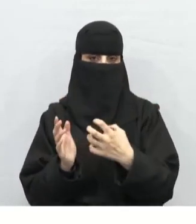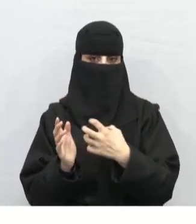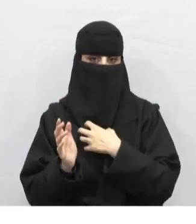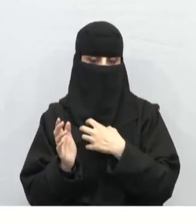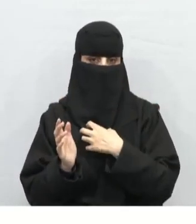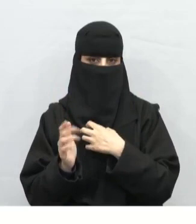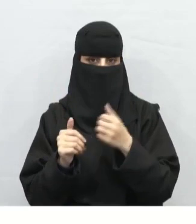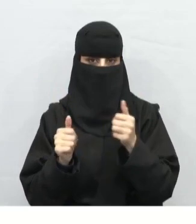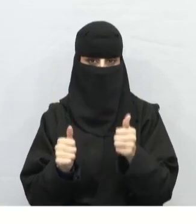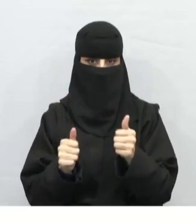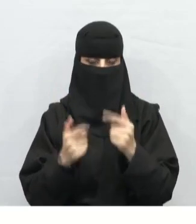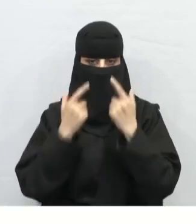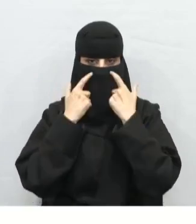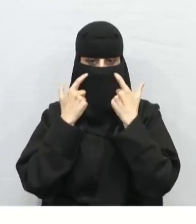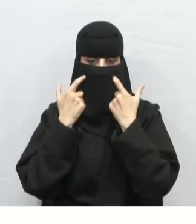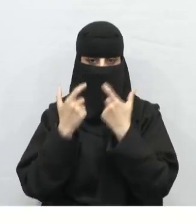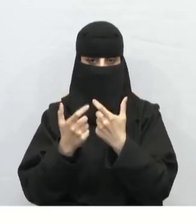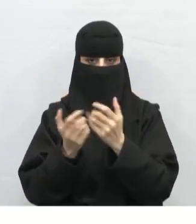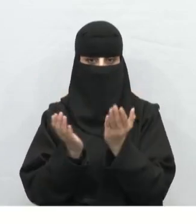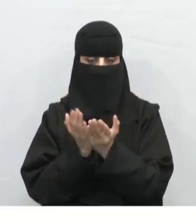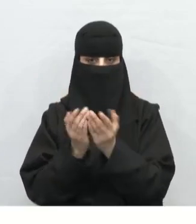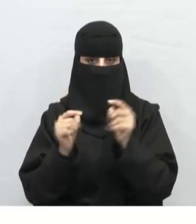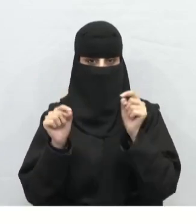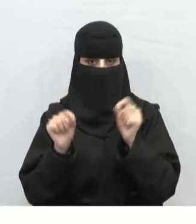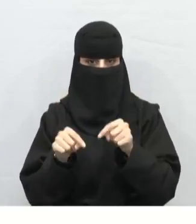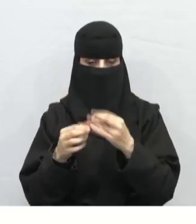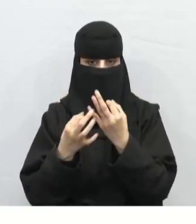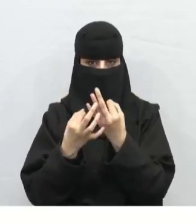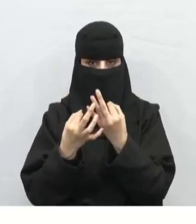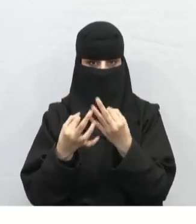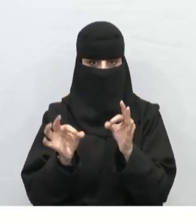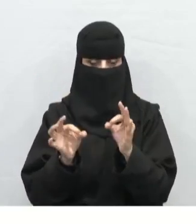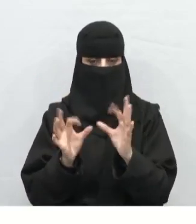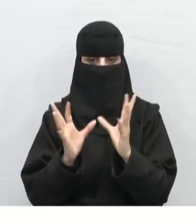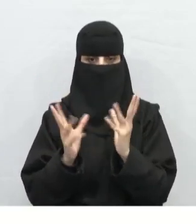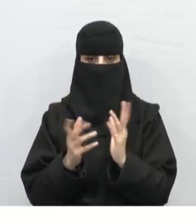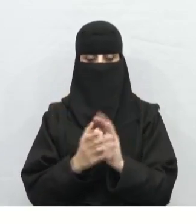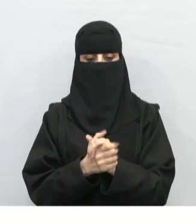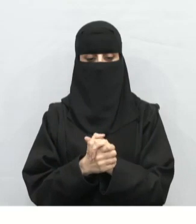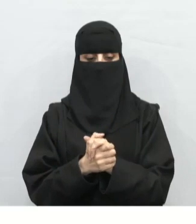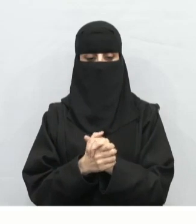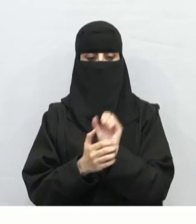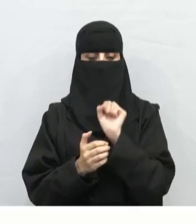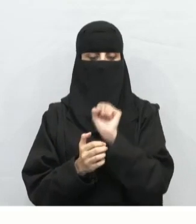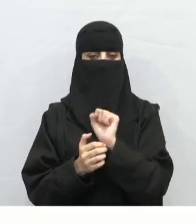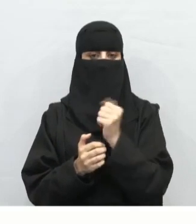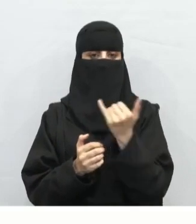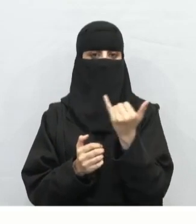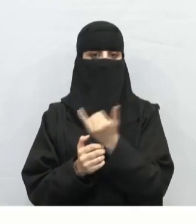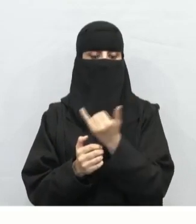سنركز في هذا الدرس في شيء مهم